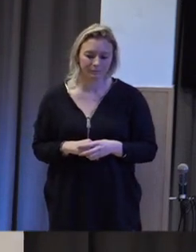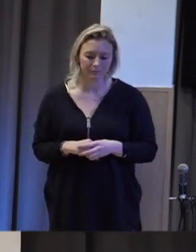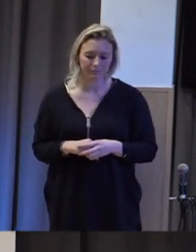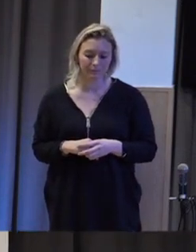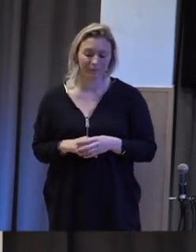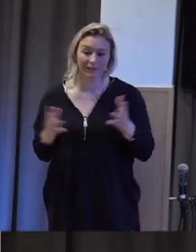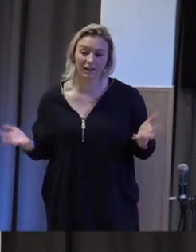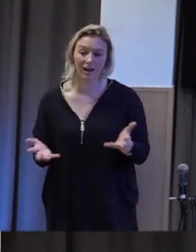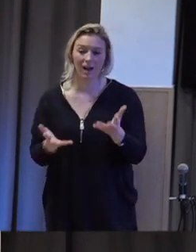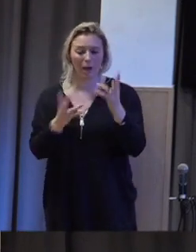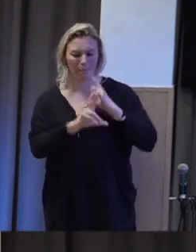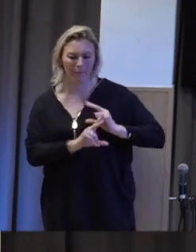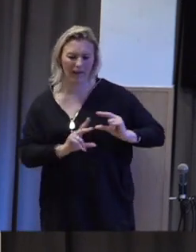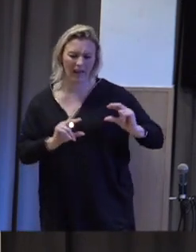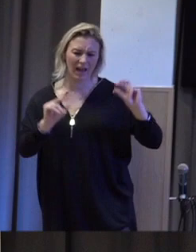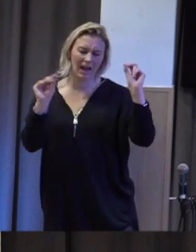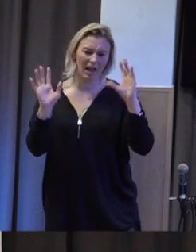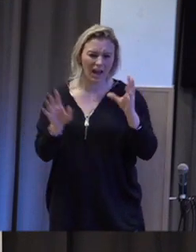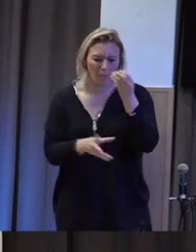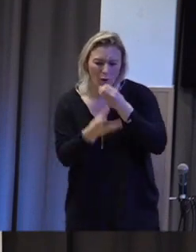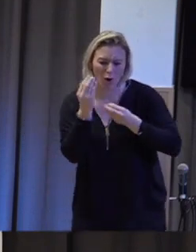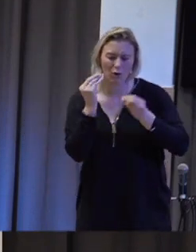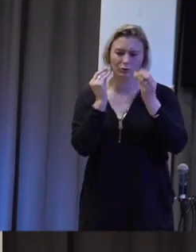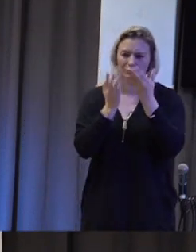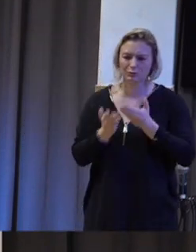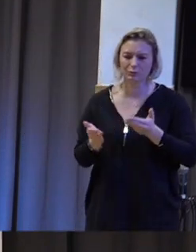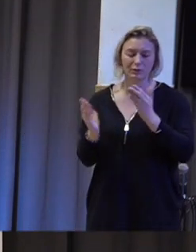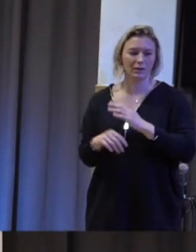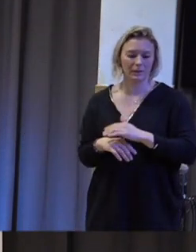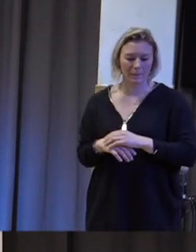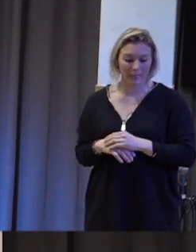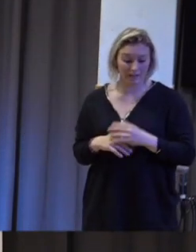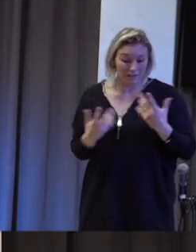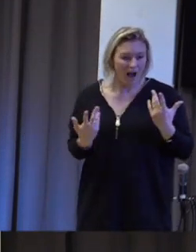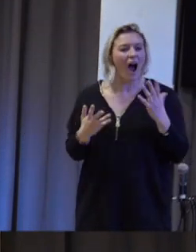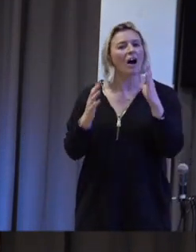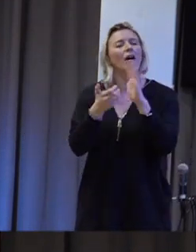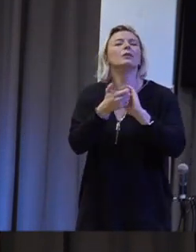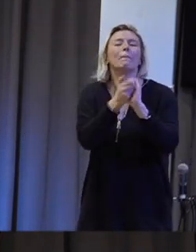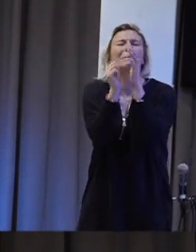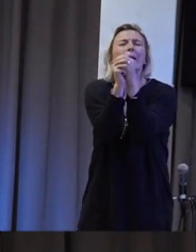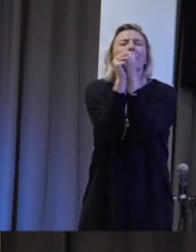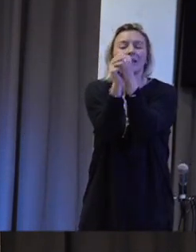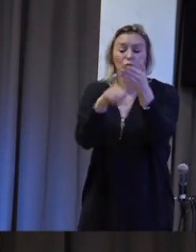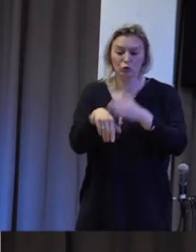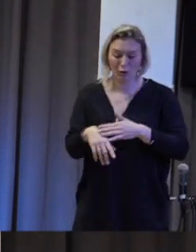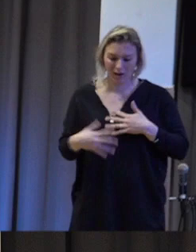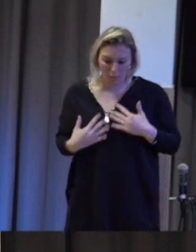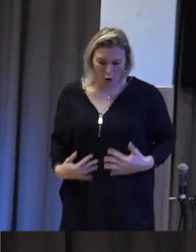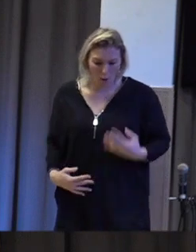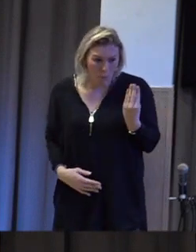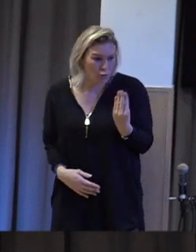Allez en paix, chauffez-vous et vous rassasiez, et vous ne leur donnez pas ce qui est nécessaire au corps. À quoi cela sert-il?